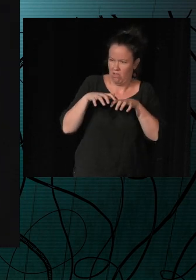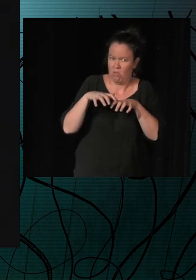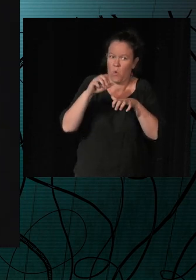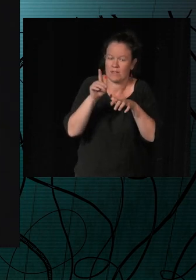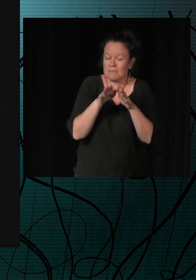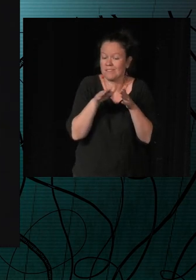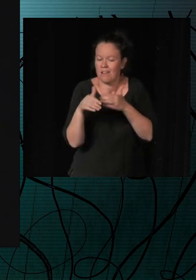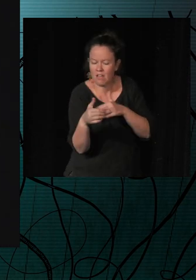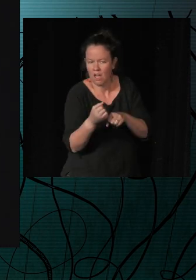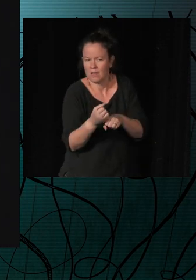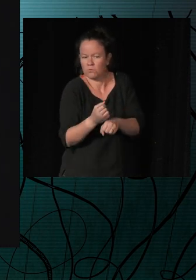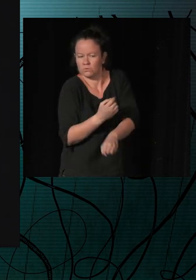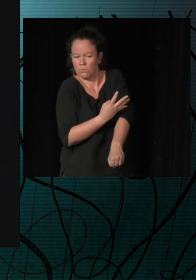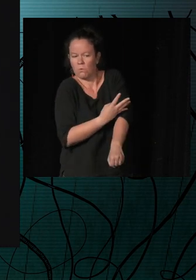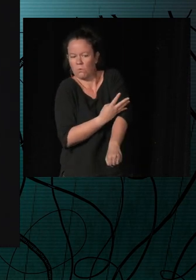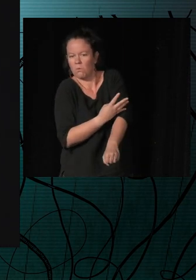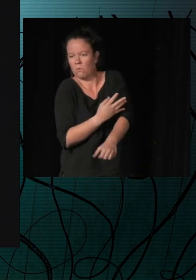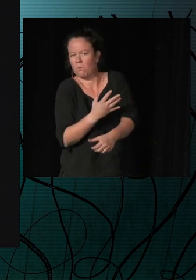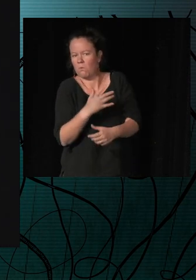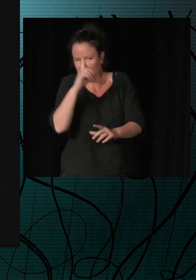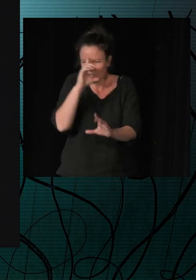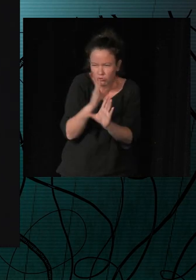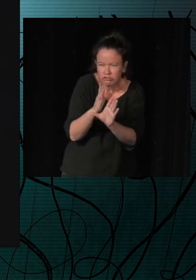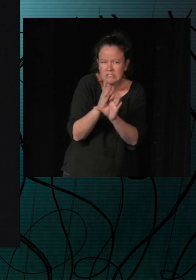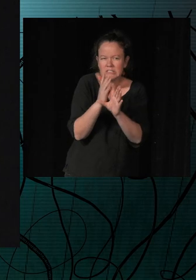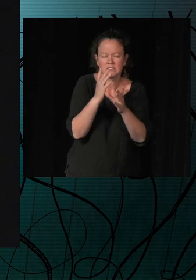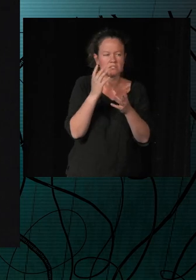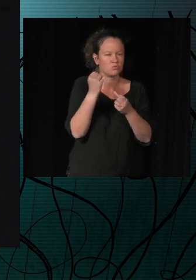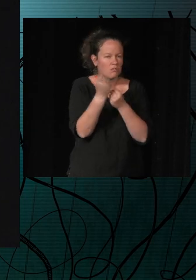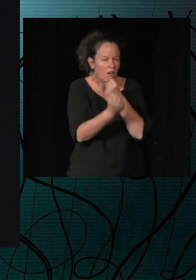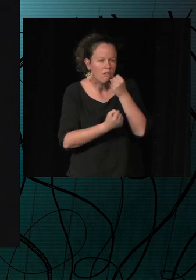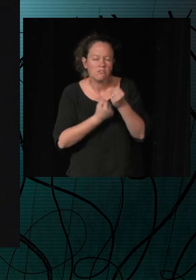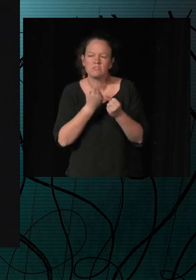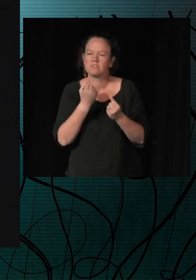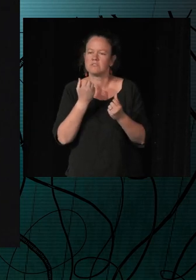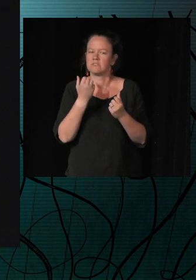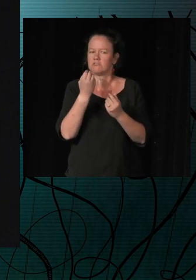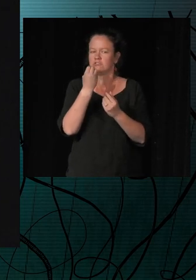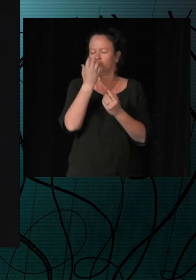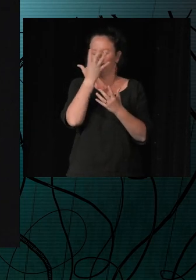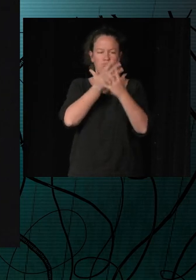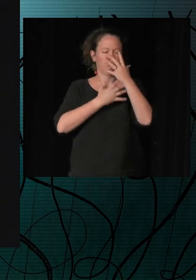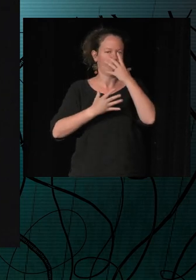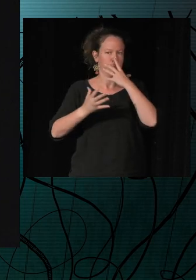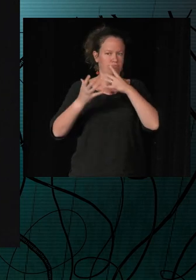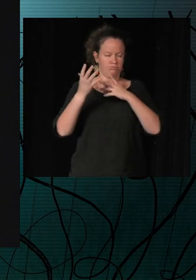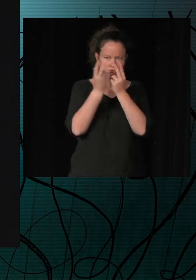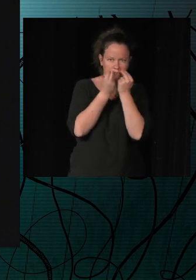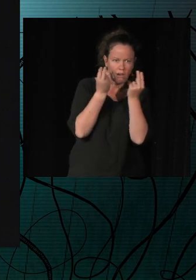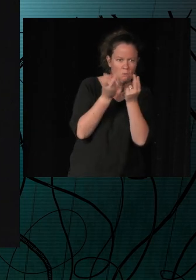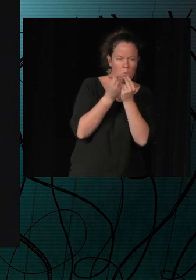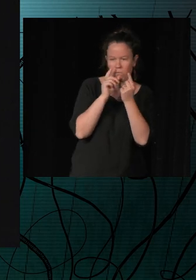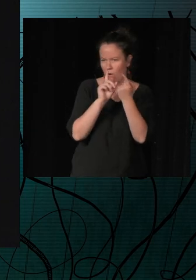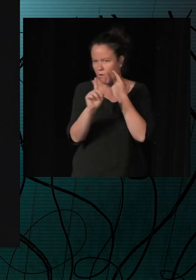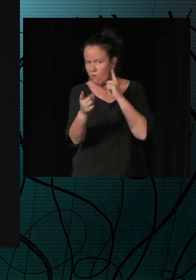plus émotionnelles plus plus psychologiques qui vont en fait même bouleverser he dans dans leur récit dans la manière dont ils